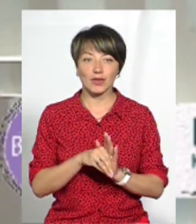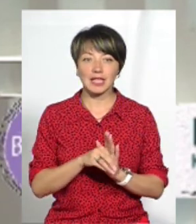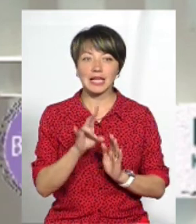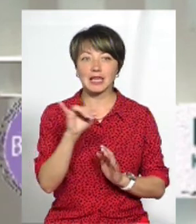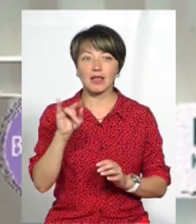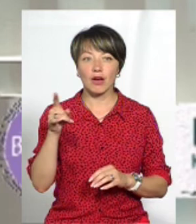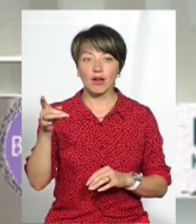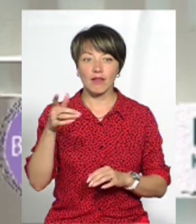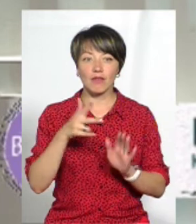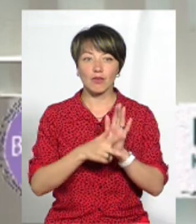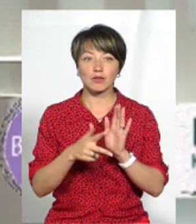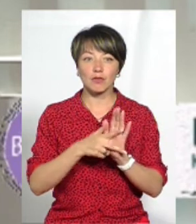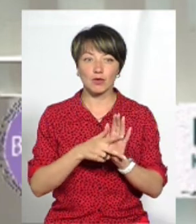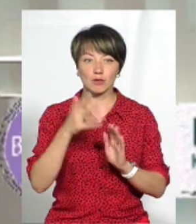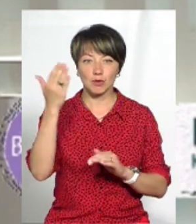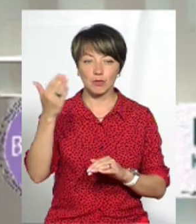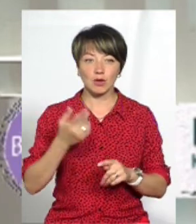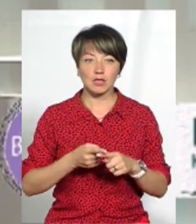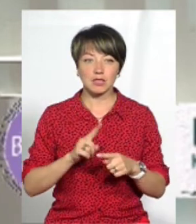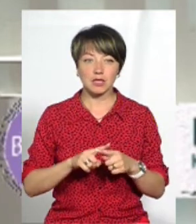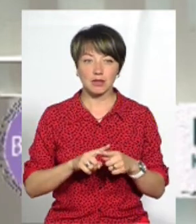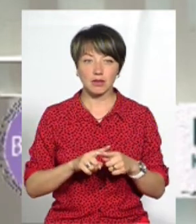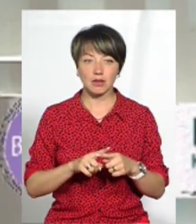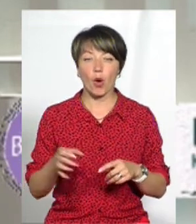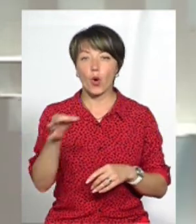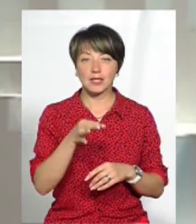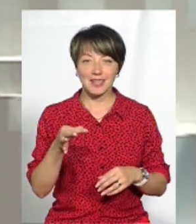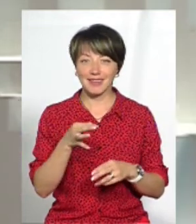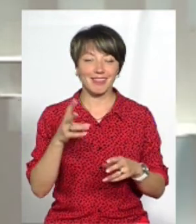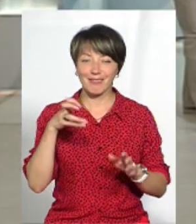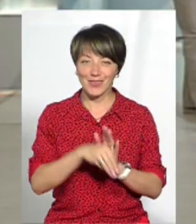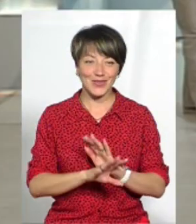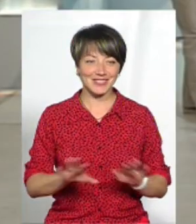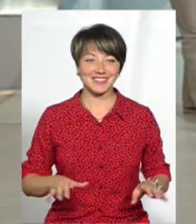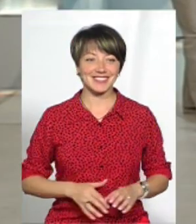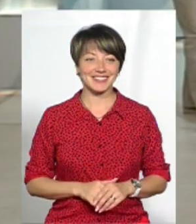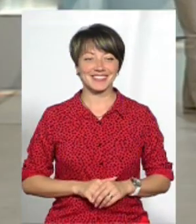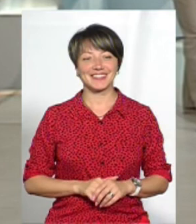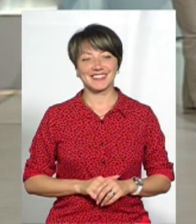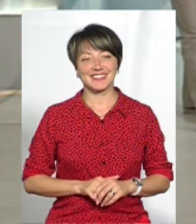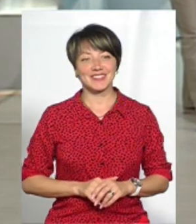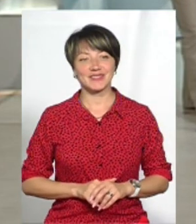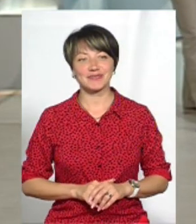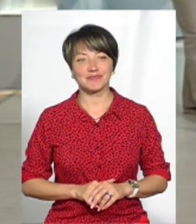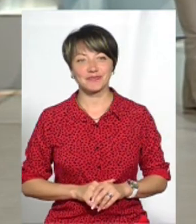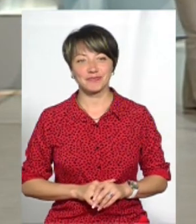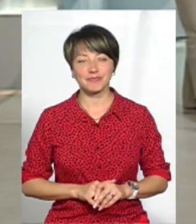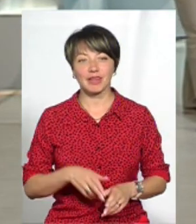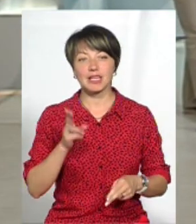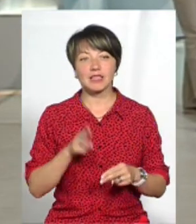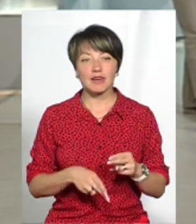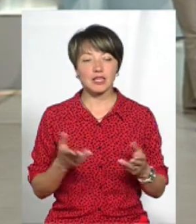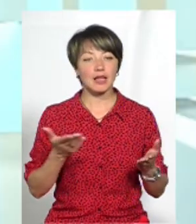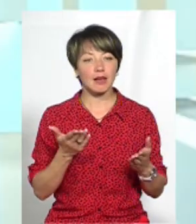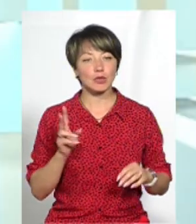Входить. Ні, не входить, бо він на 88-му. Це правильно. Озерна. Так, то Озерна на 88-му. І на